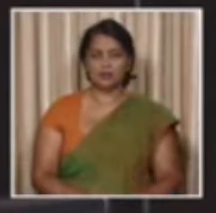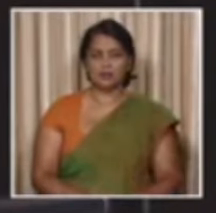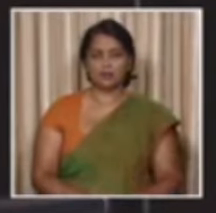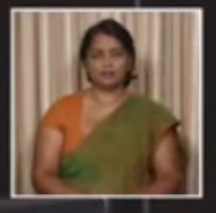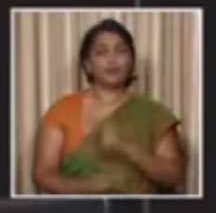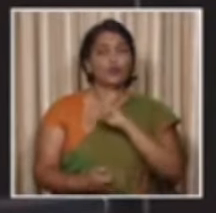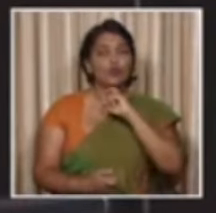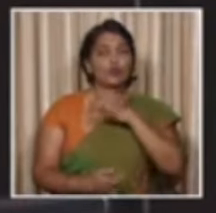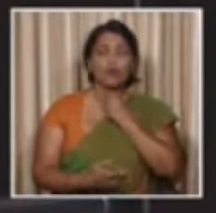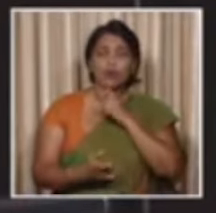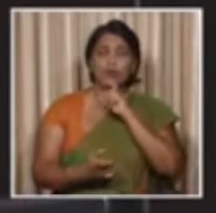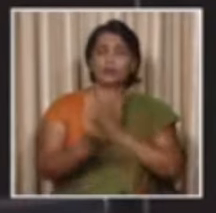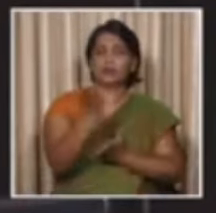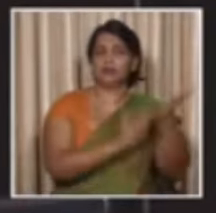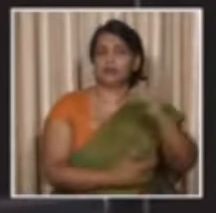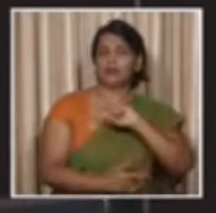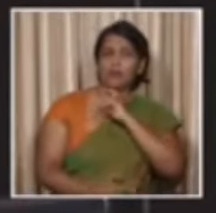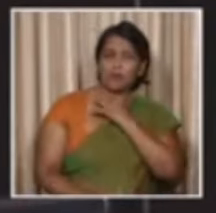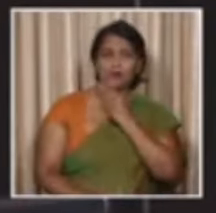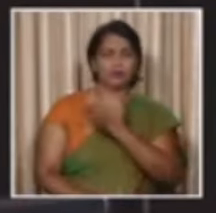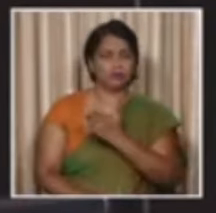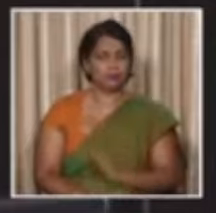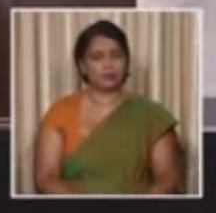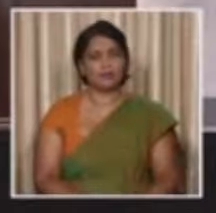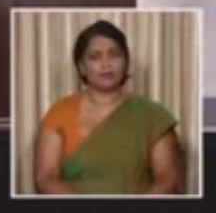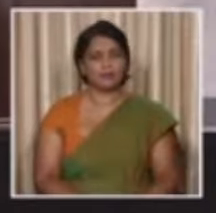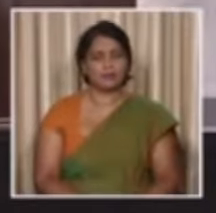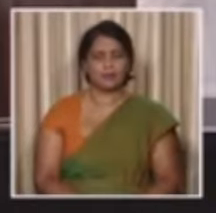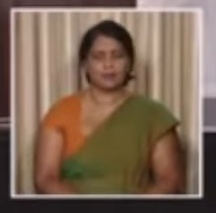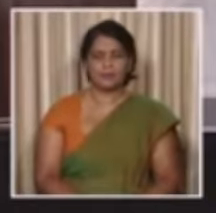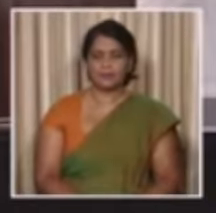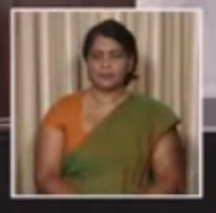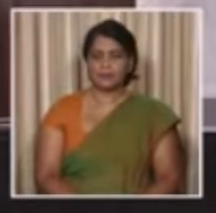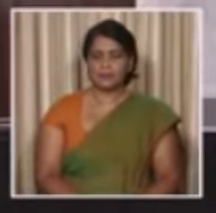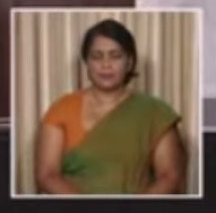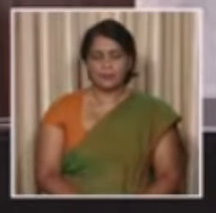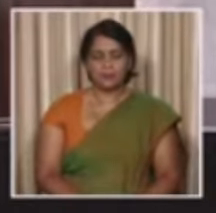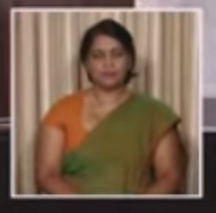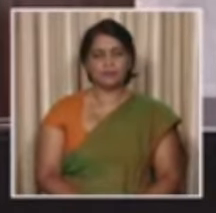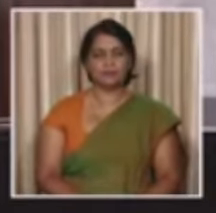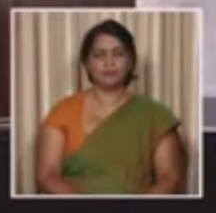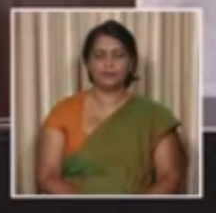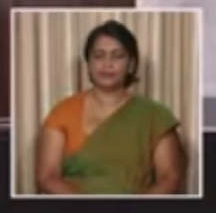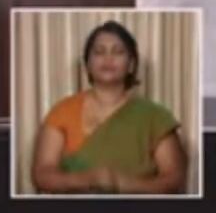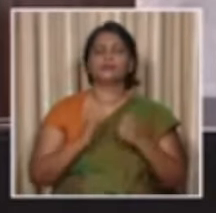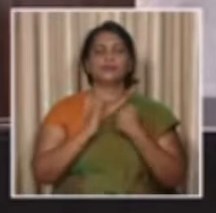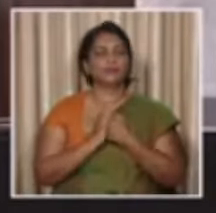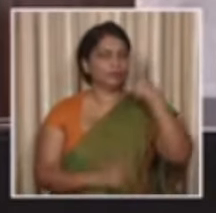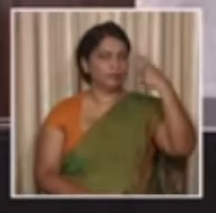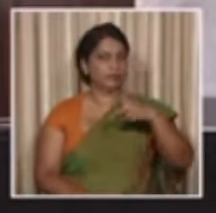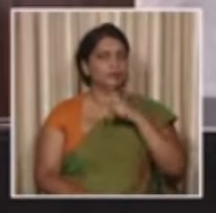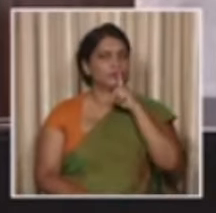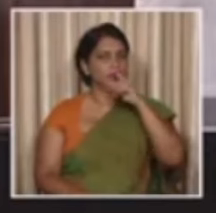उसावेट बोरु नाड़ दाला दियने बोरु नाड़ अदे गरु अधिकरण मात्तुमा अरु गरु नियोज्य गरु